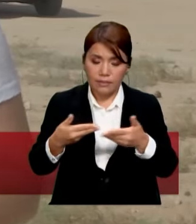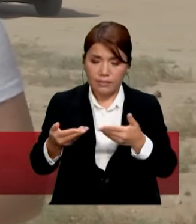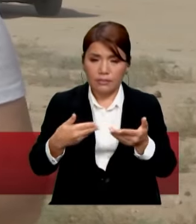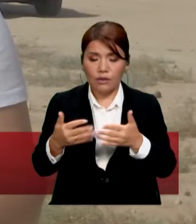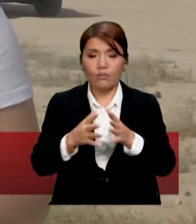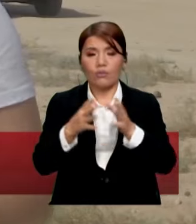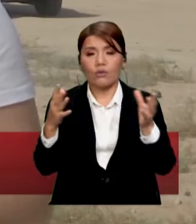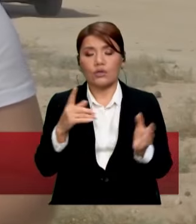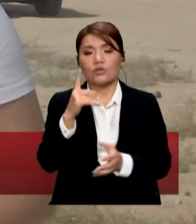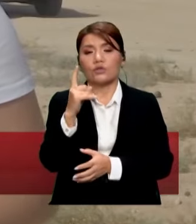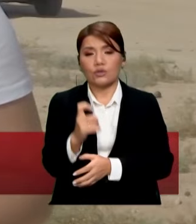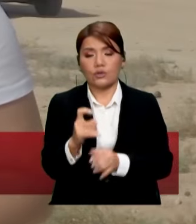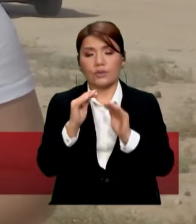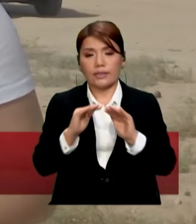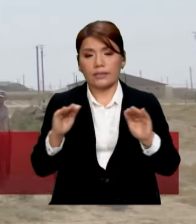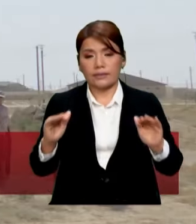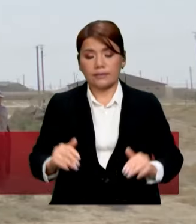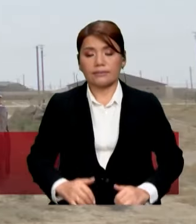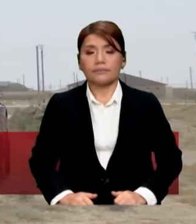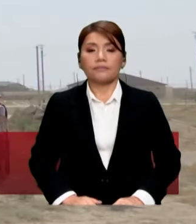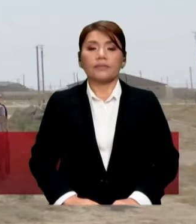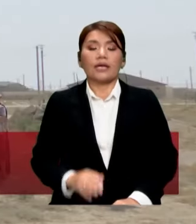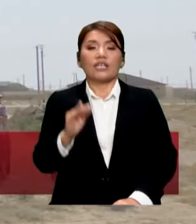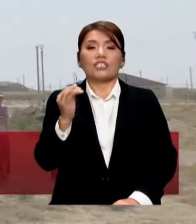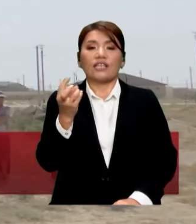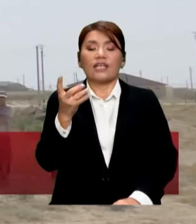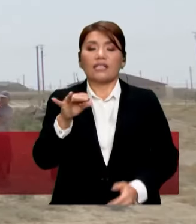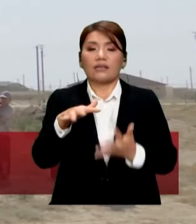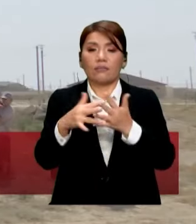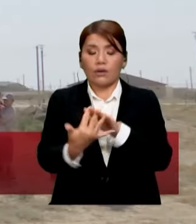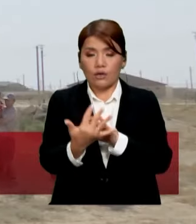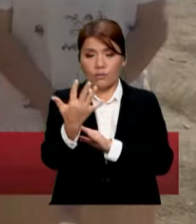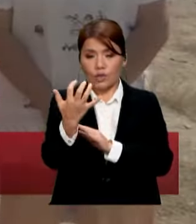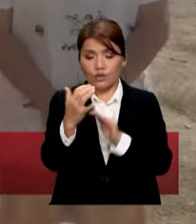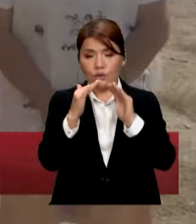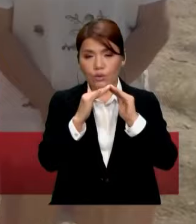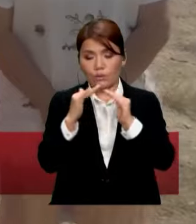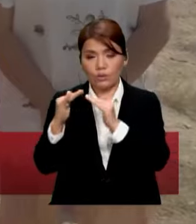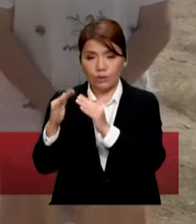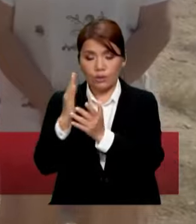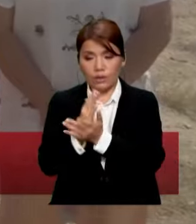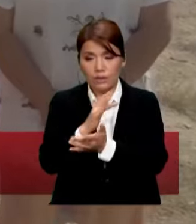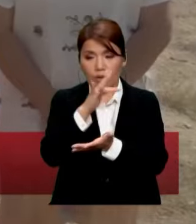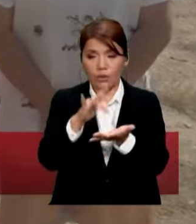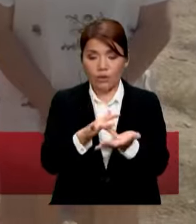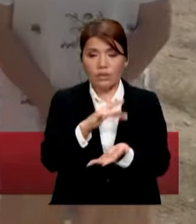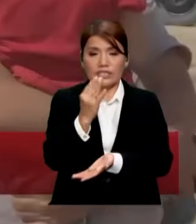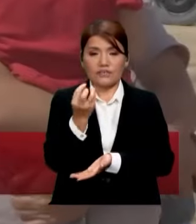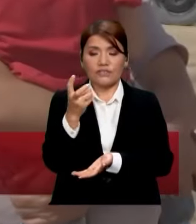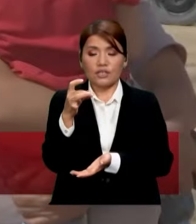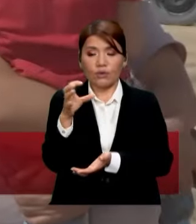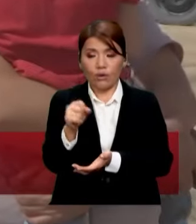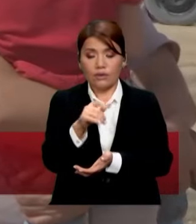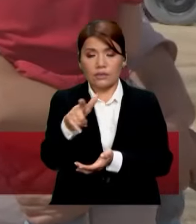Это более 100 ребятишек. В Жанакиттык порядка 500 домов. Эта местность относится к городу Форт-Шевченко, который